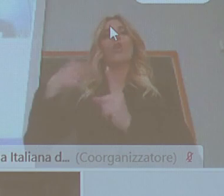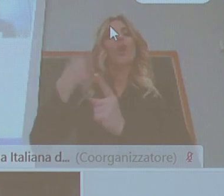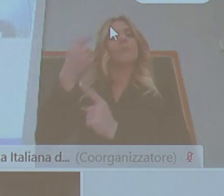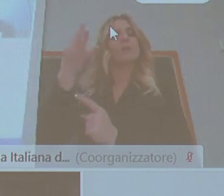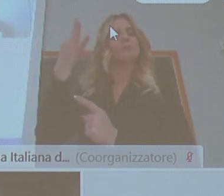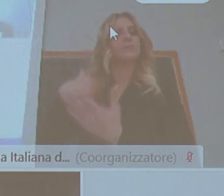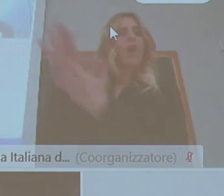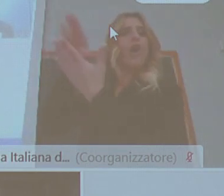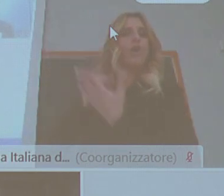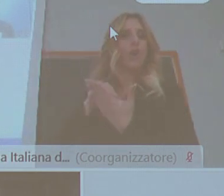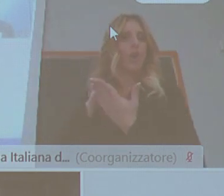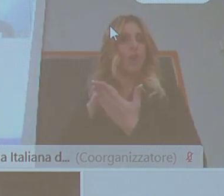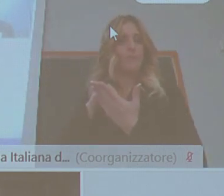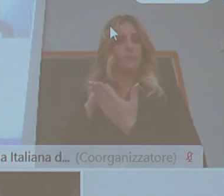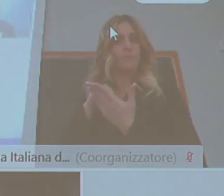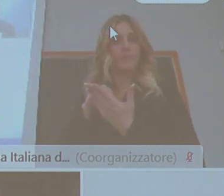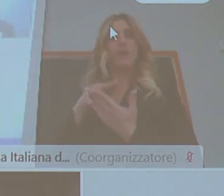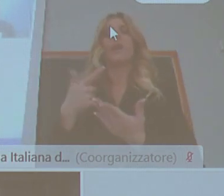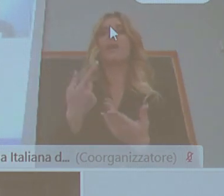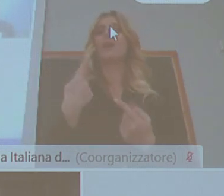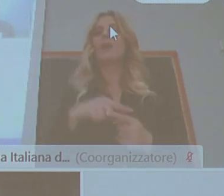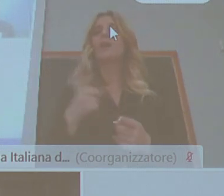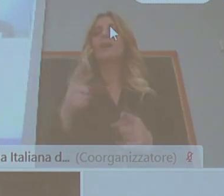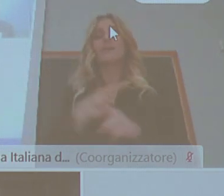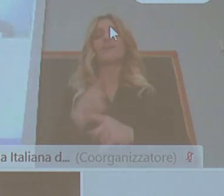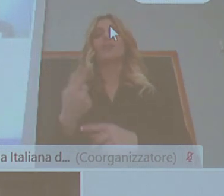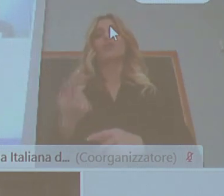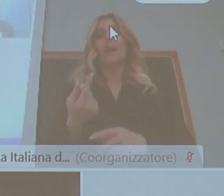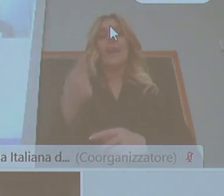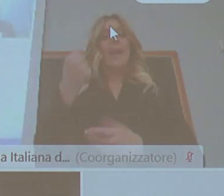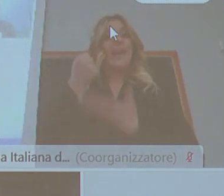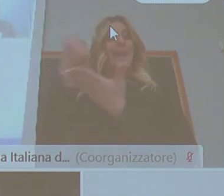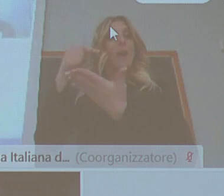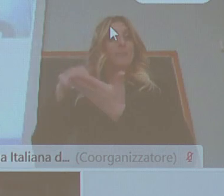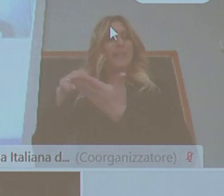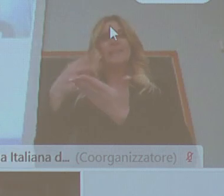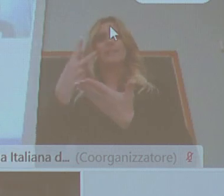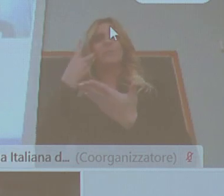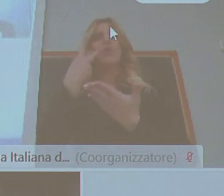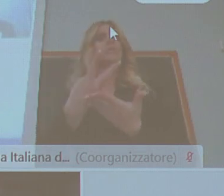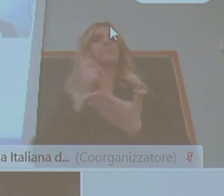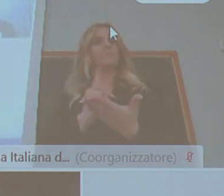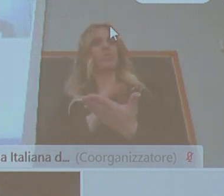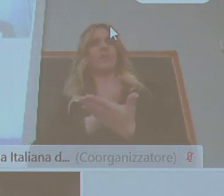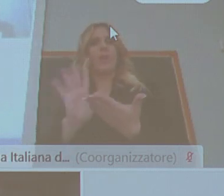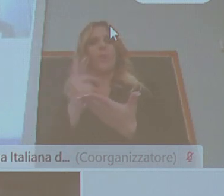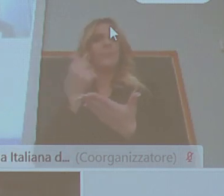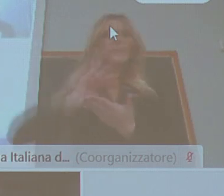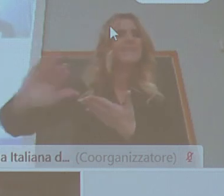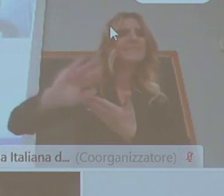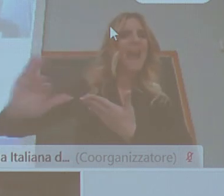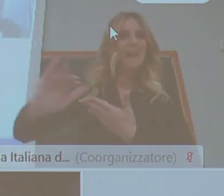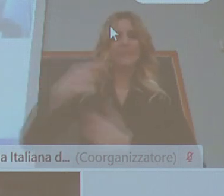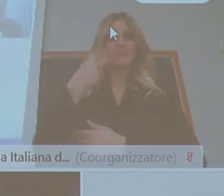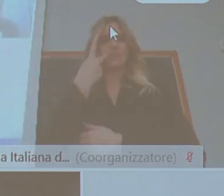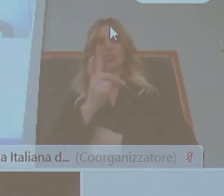un altro. La piega capitalistica invece non ha fatto caso all'importanza degli scarti,